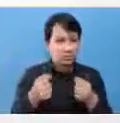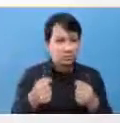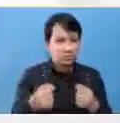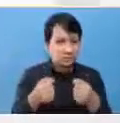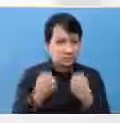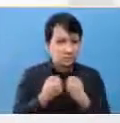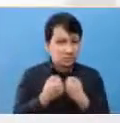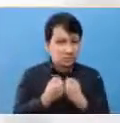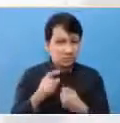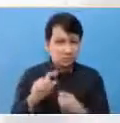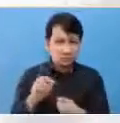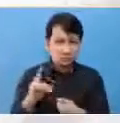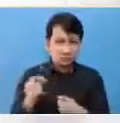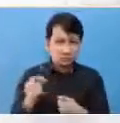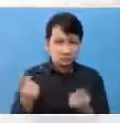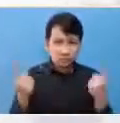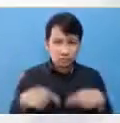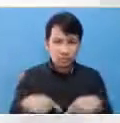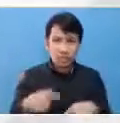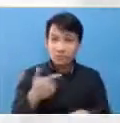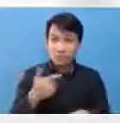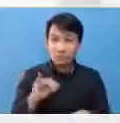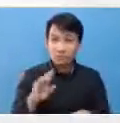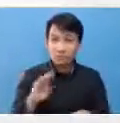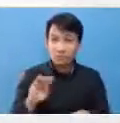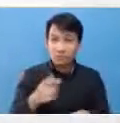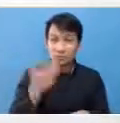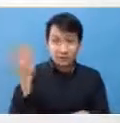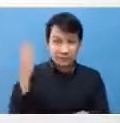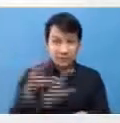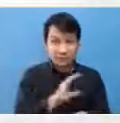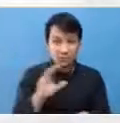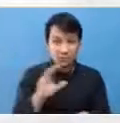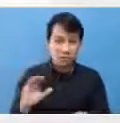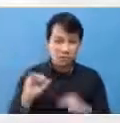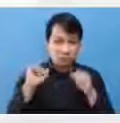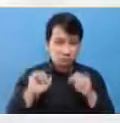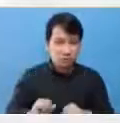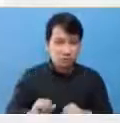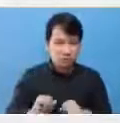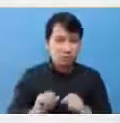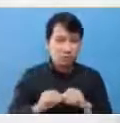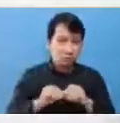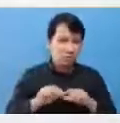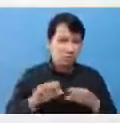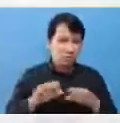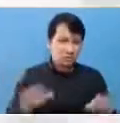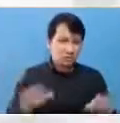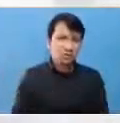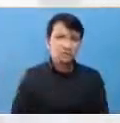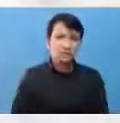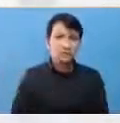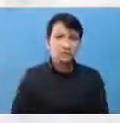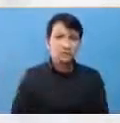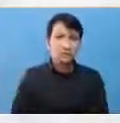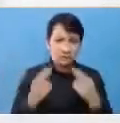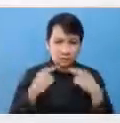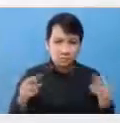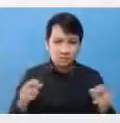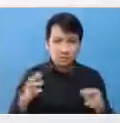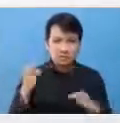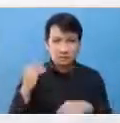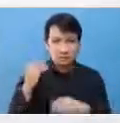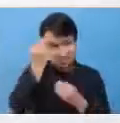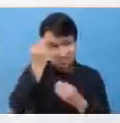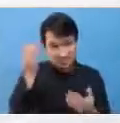Aabot sa mahigit 4.8 million pesos na halaga ng ilegal na droga ang nasabat mula sa limang suspect sa magkakahiwalay na operasyon